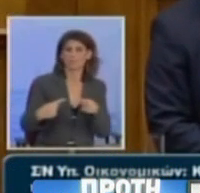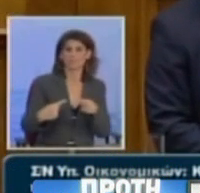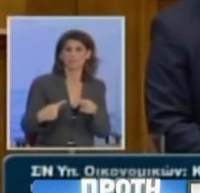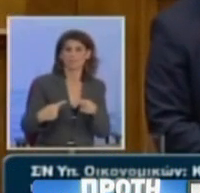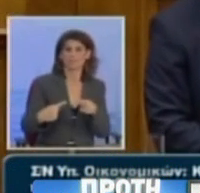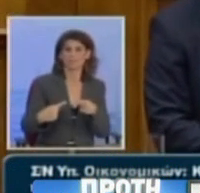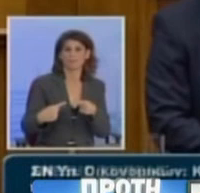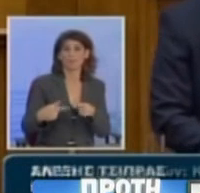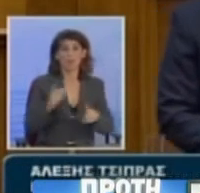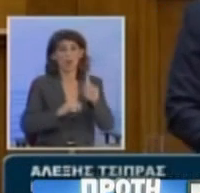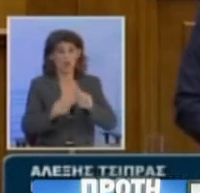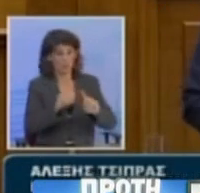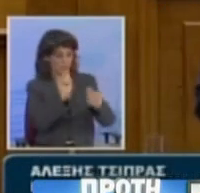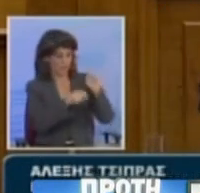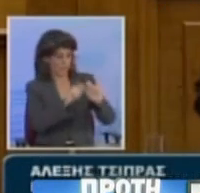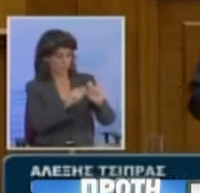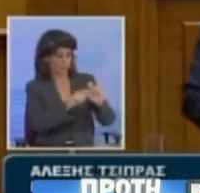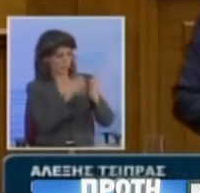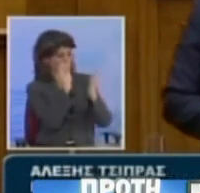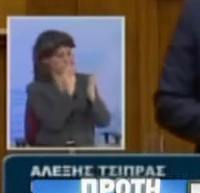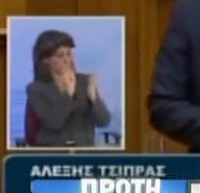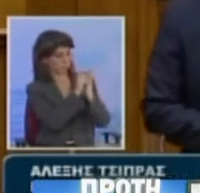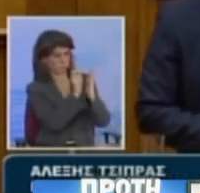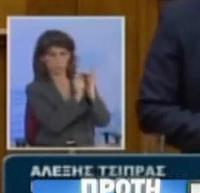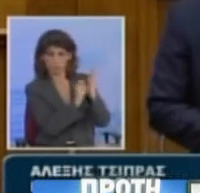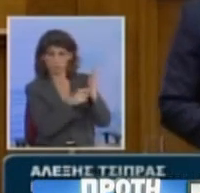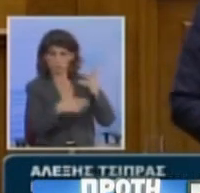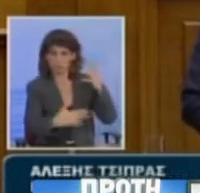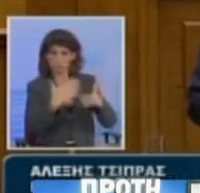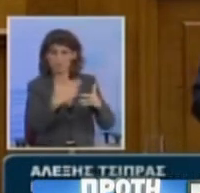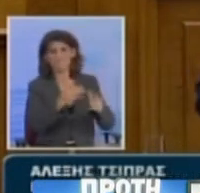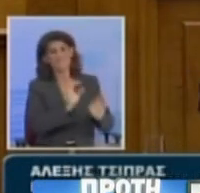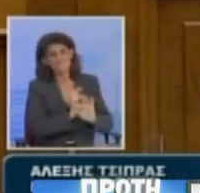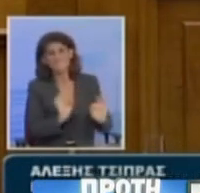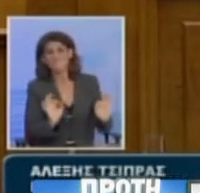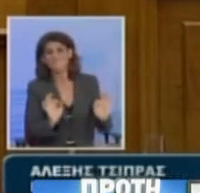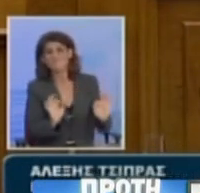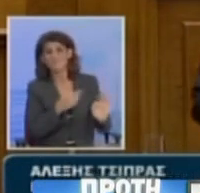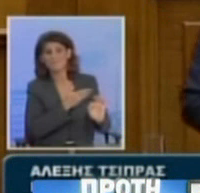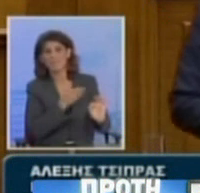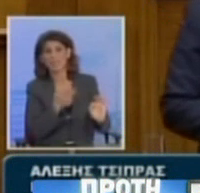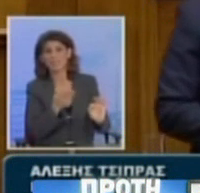Όσοι συντάξατε αυτό το προϋπολογισμό, είναι προφανές ότι είστε